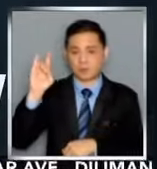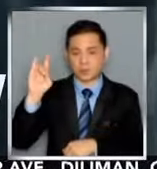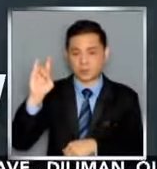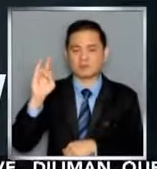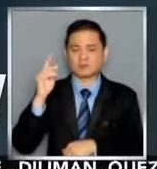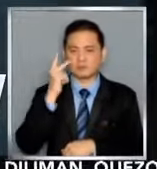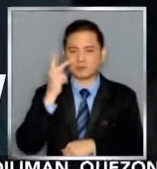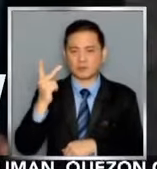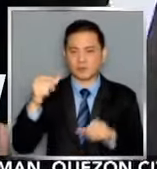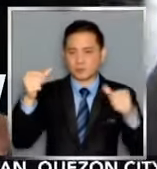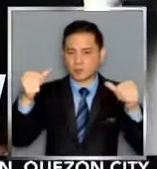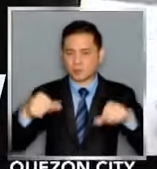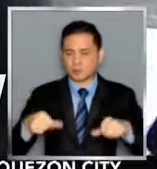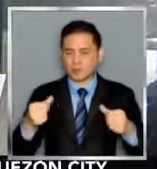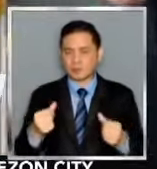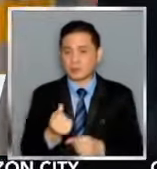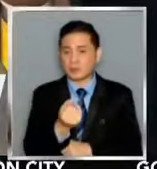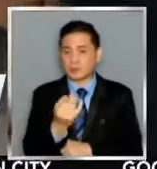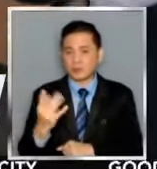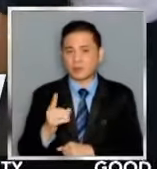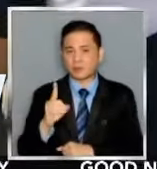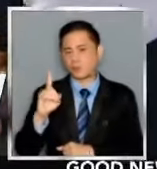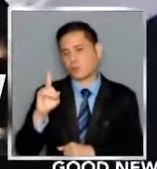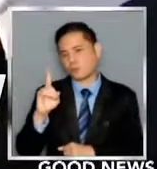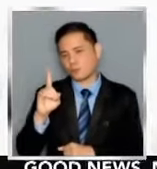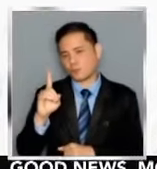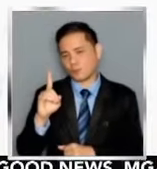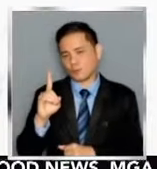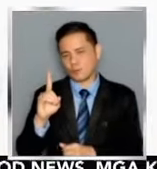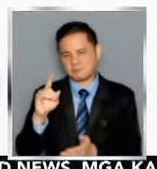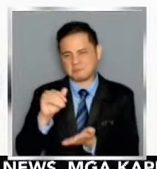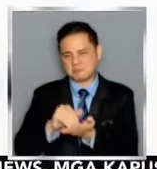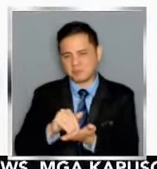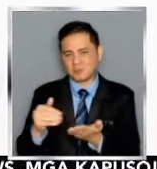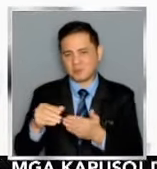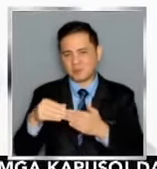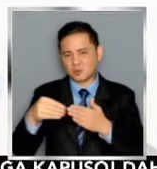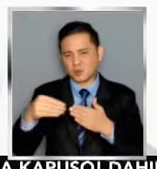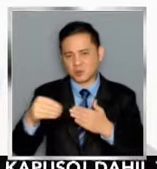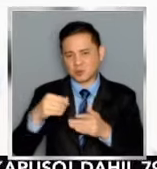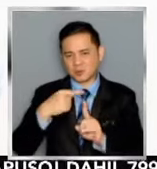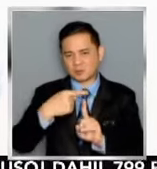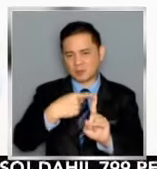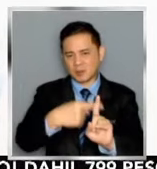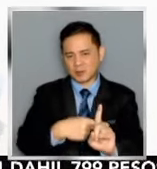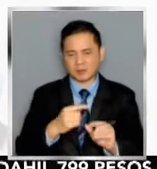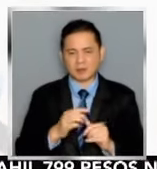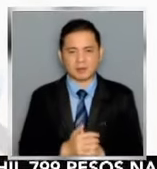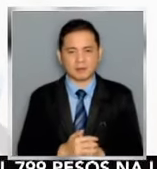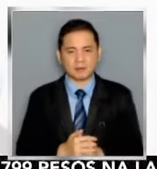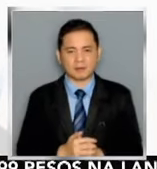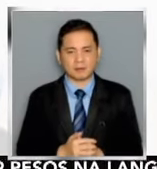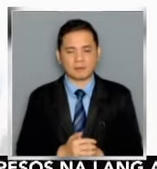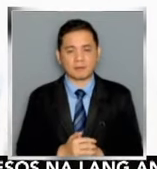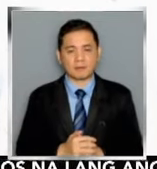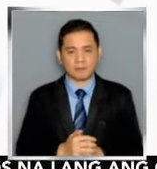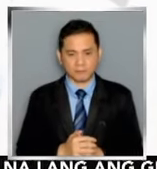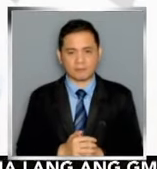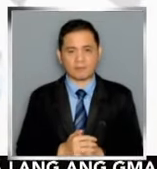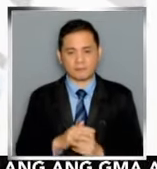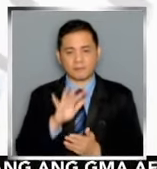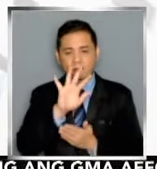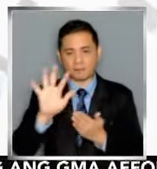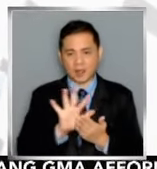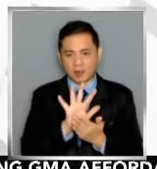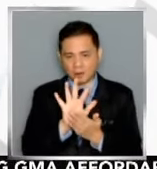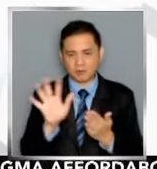pasweldong $1,000 o ₱50,000 kada buwan. 16 na oras daw sila pinagtatrabaho kada araw at minsan wala pang day off.